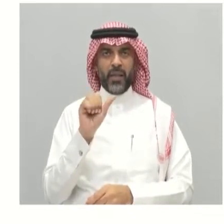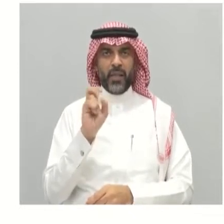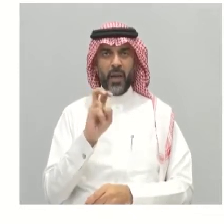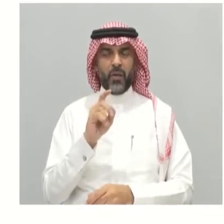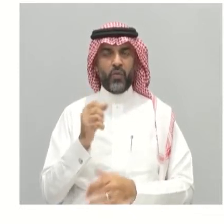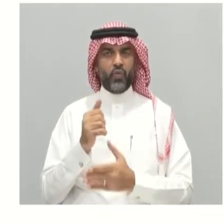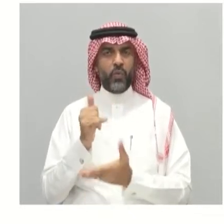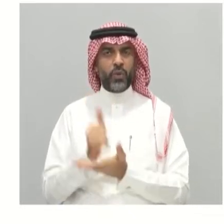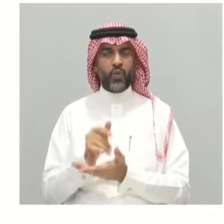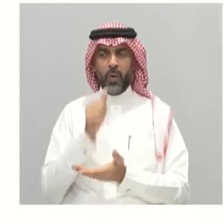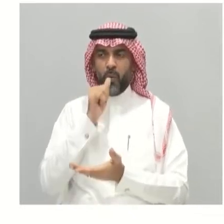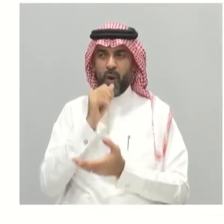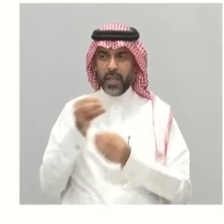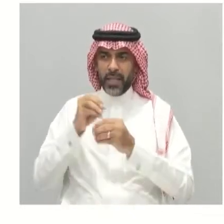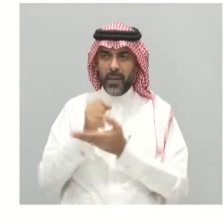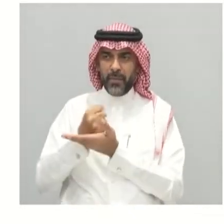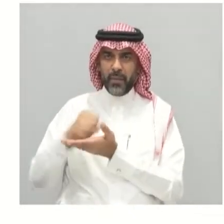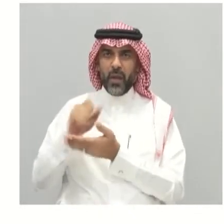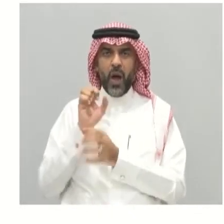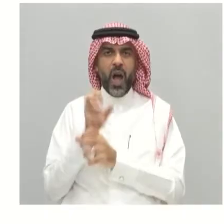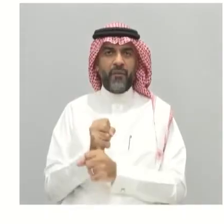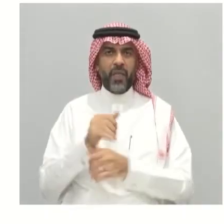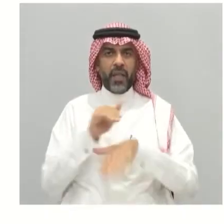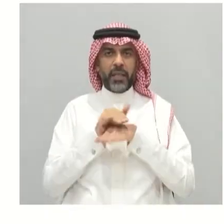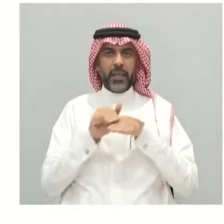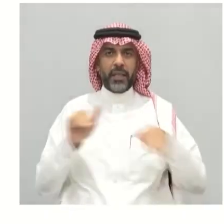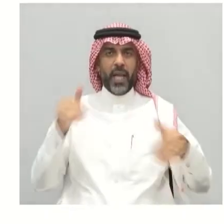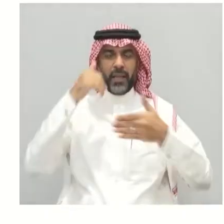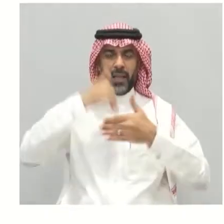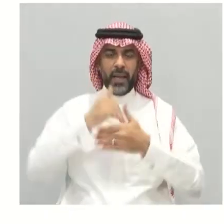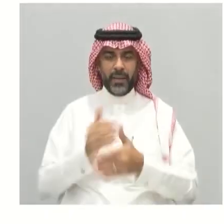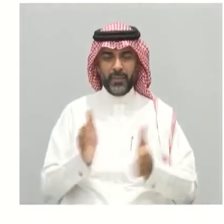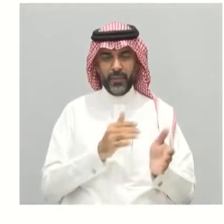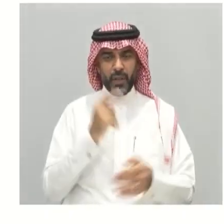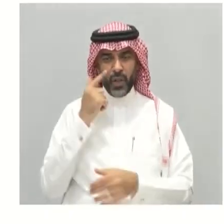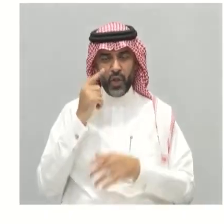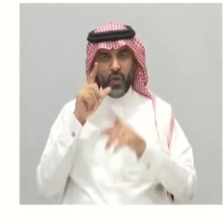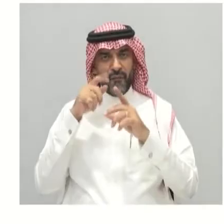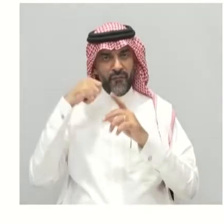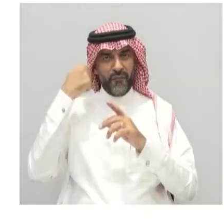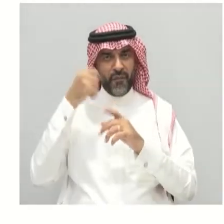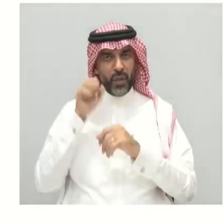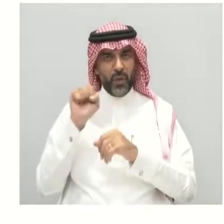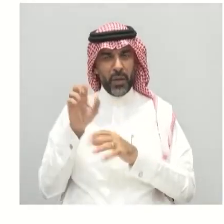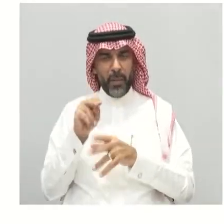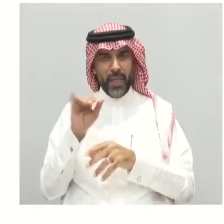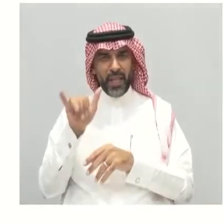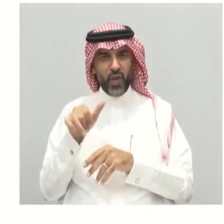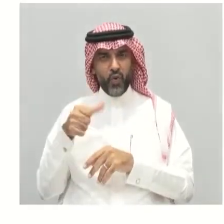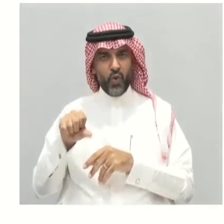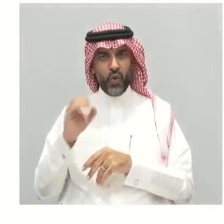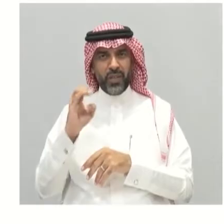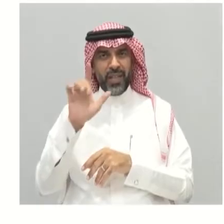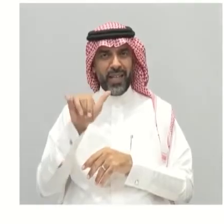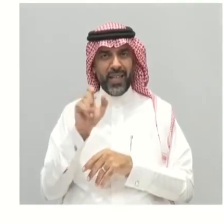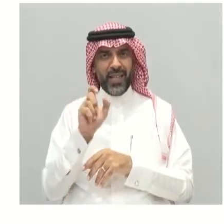الاتزان ماذا الداخلي هنا طبعا بعض او هنا فيديو لبعض كما نلاحظ من